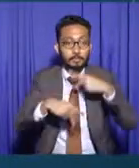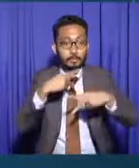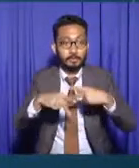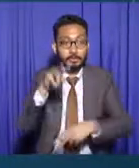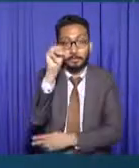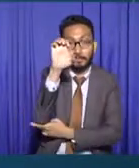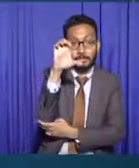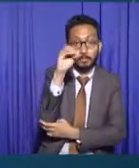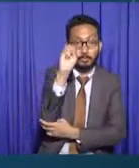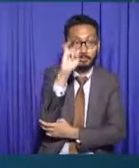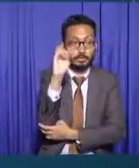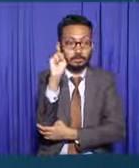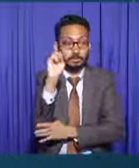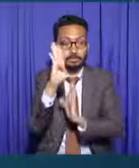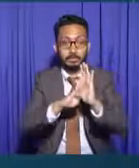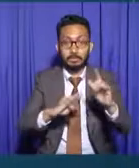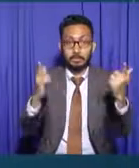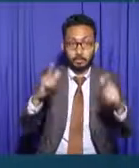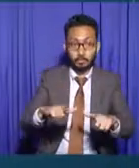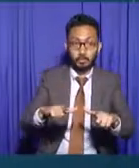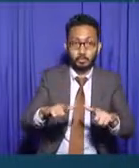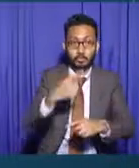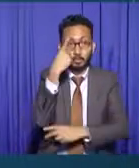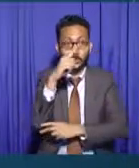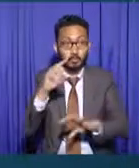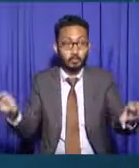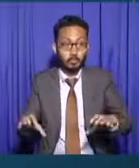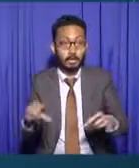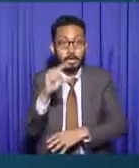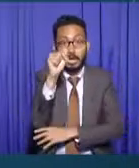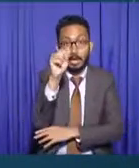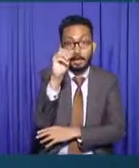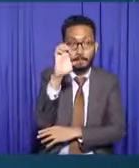meiosis berlaku untuk menghasilkan gamet